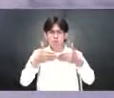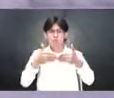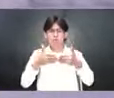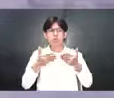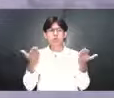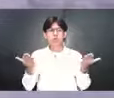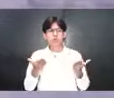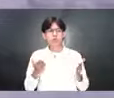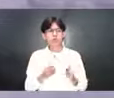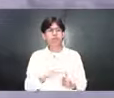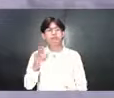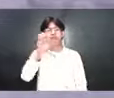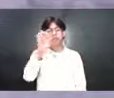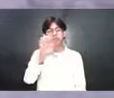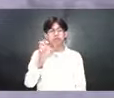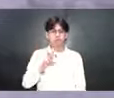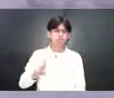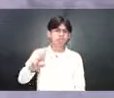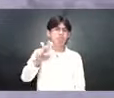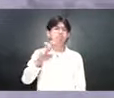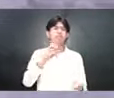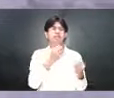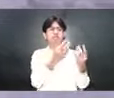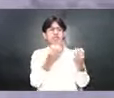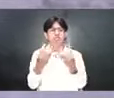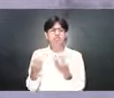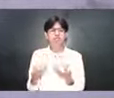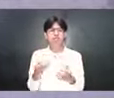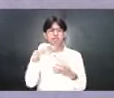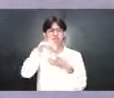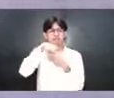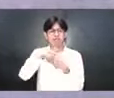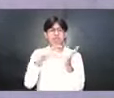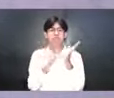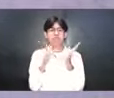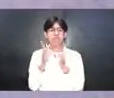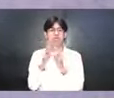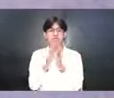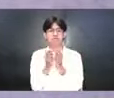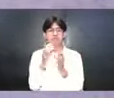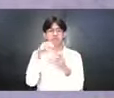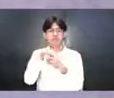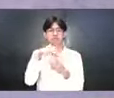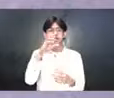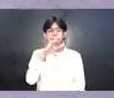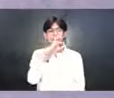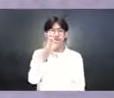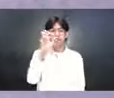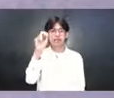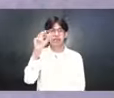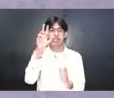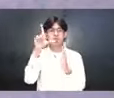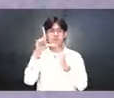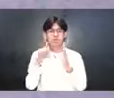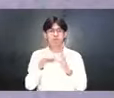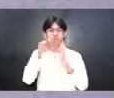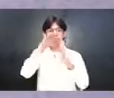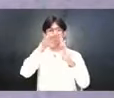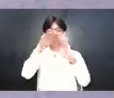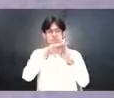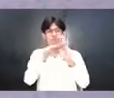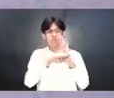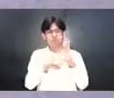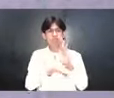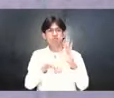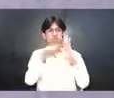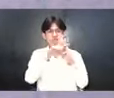Exodus. Nandun halos lahat sa book of Exodus, 613 laws of Moses. But when you